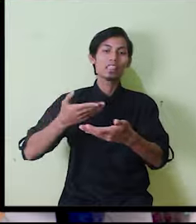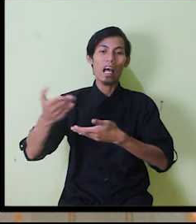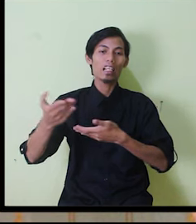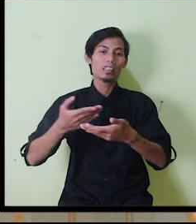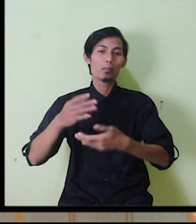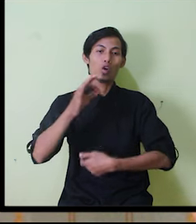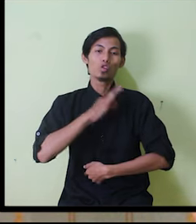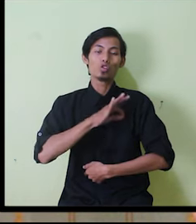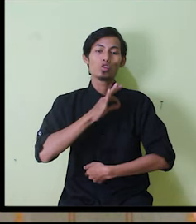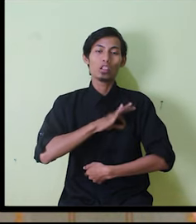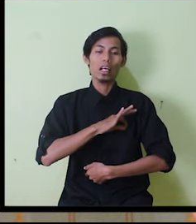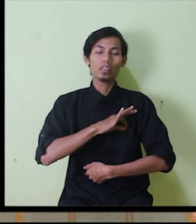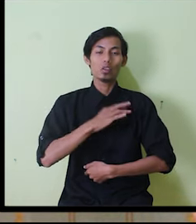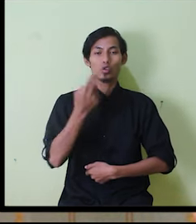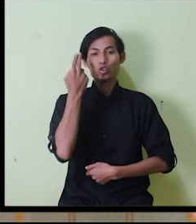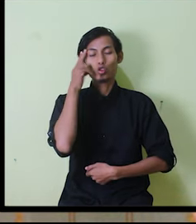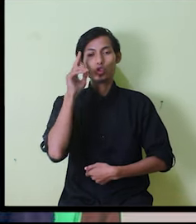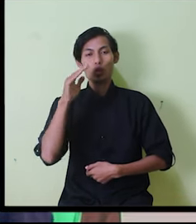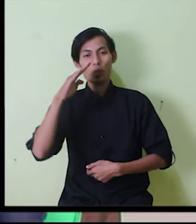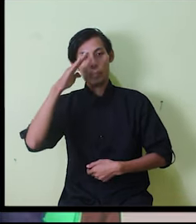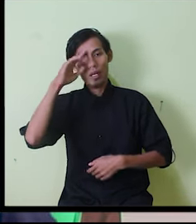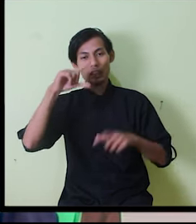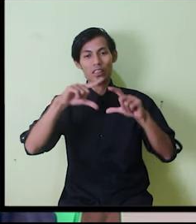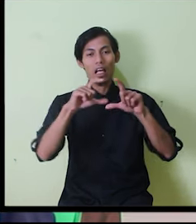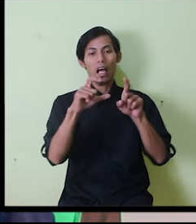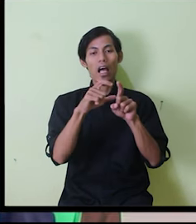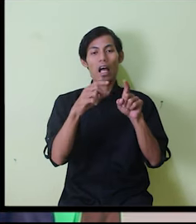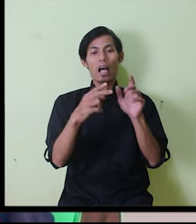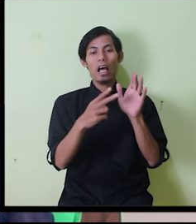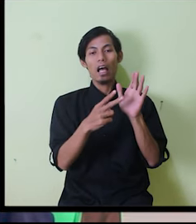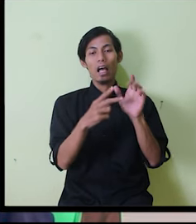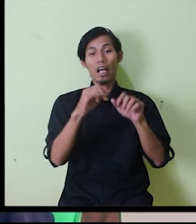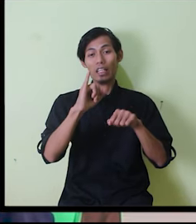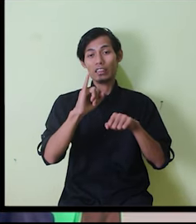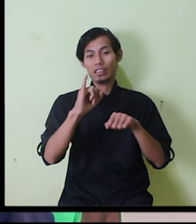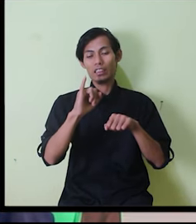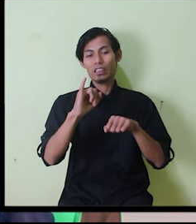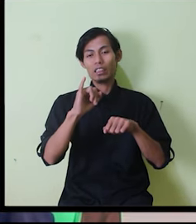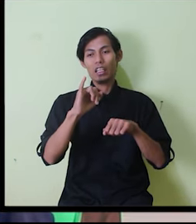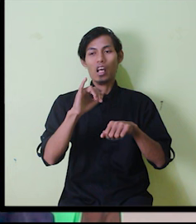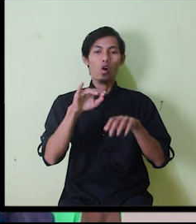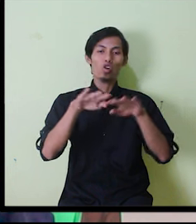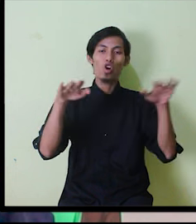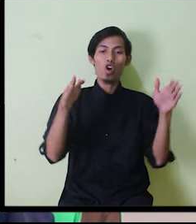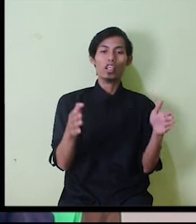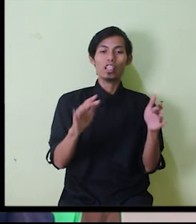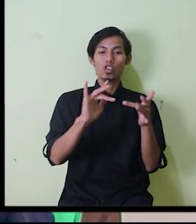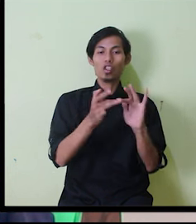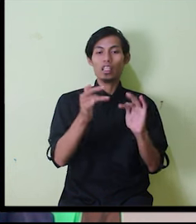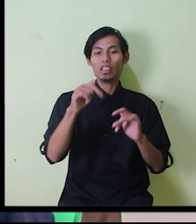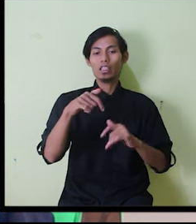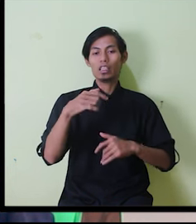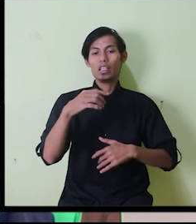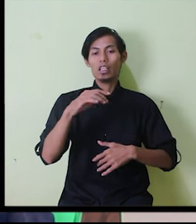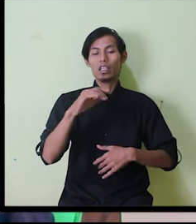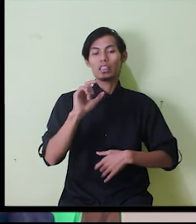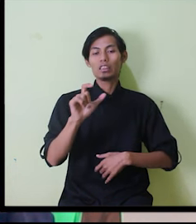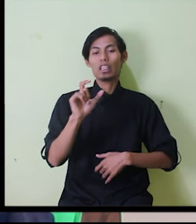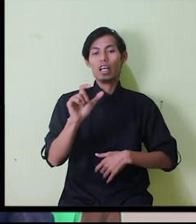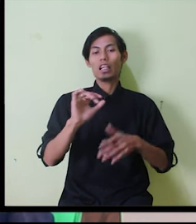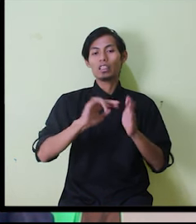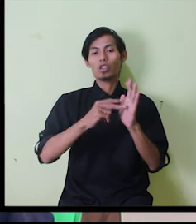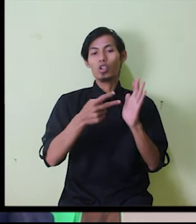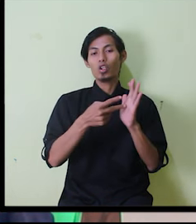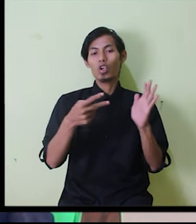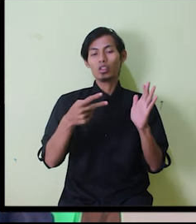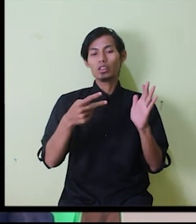I untuk Mas Andi harapannya apa iya kalau menurut saya sih Eh loket ini memang secara teknologi ya Mak Lulu